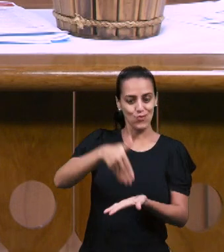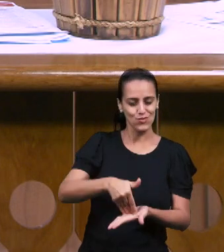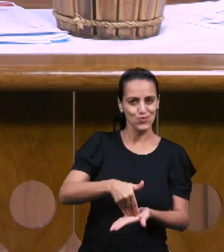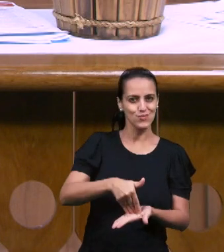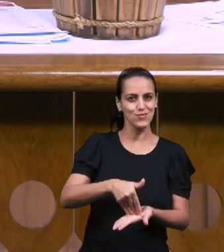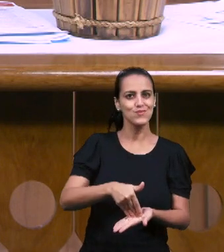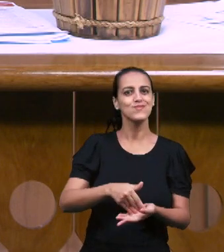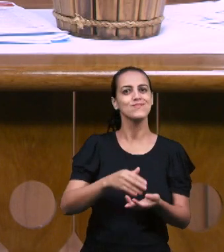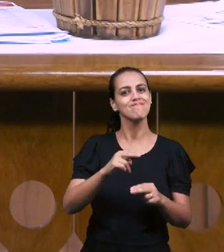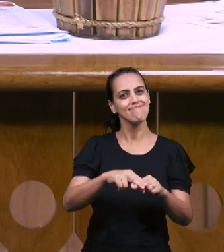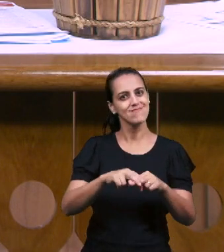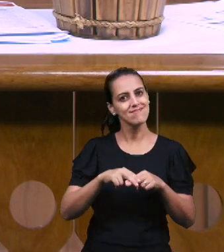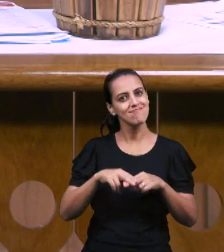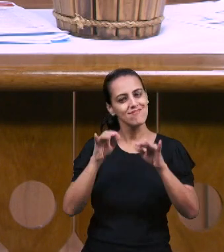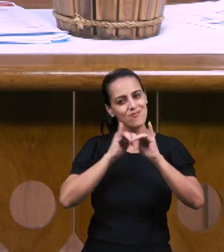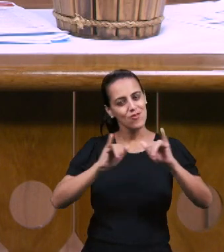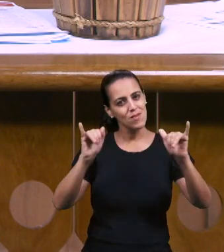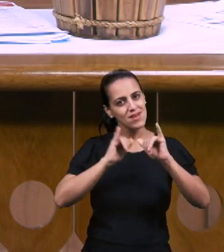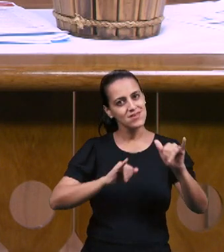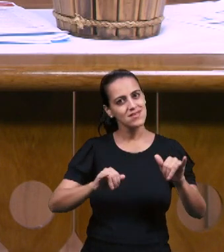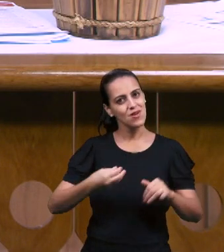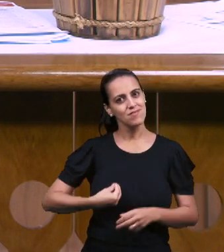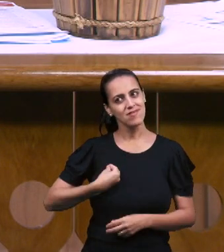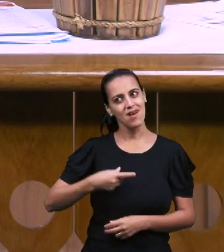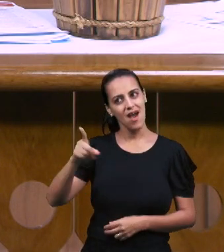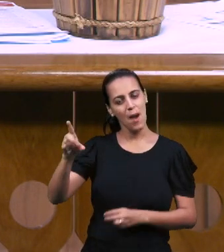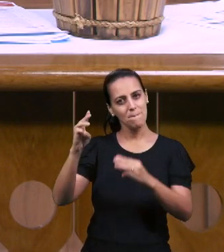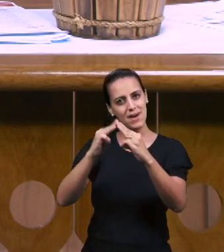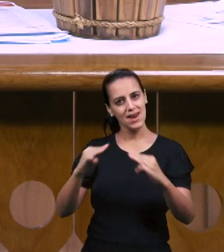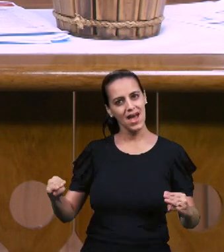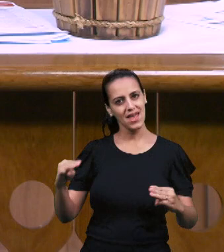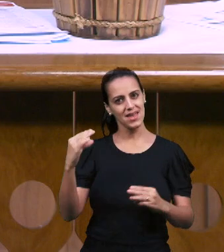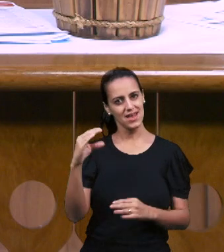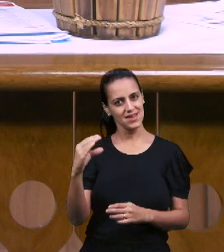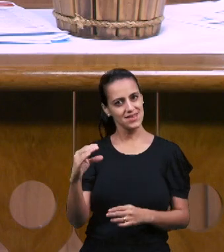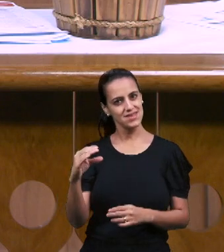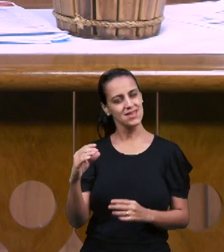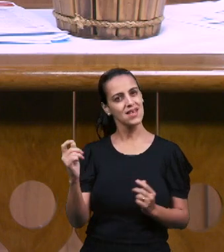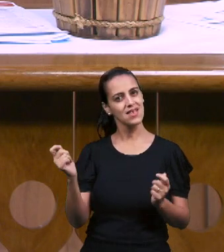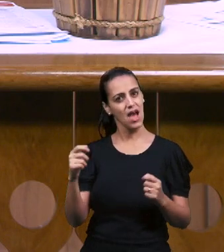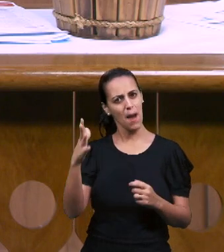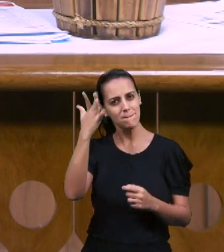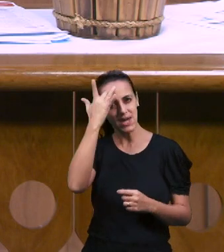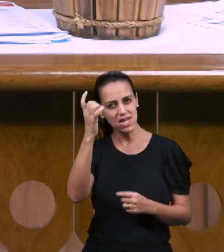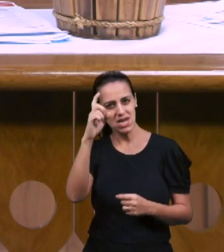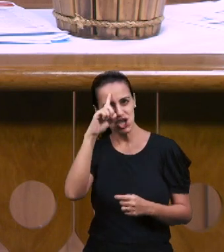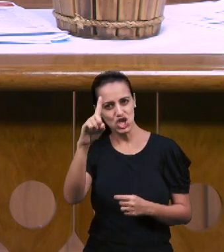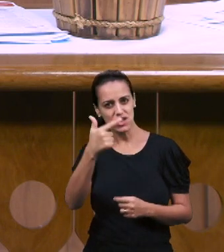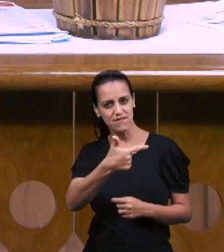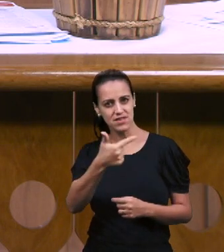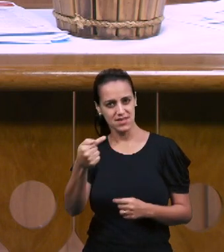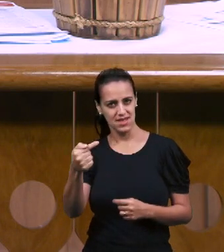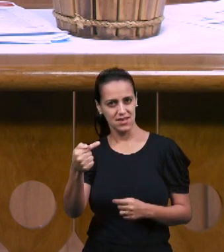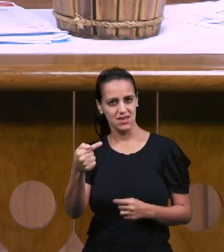information à ceux qui peuvent être au Manim de Cariacica demain, 27. Les